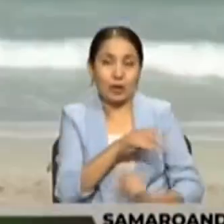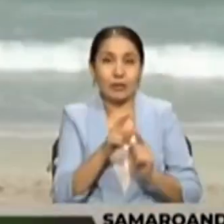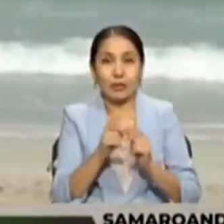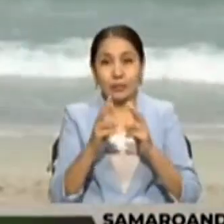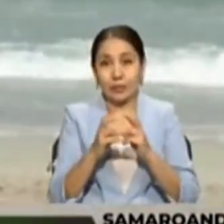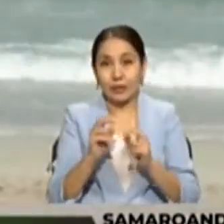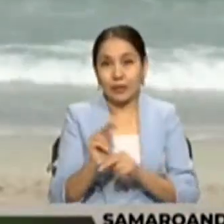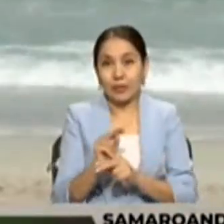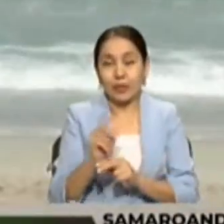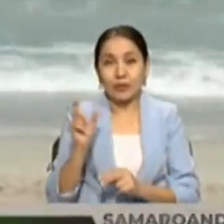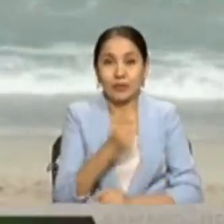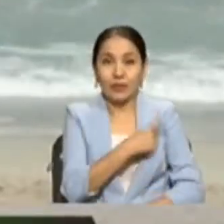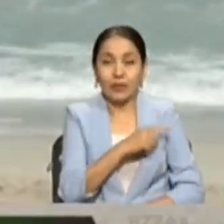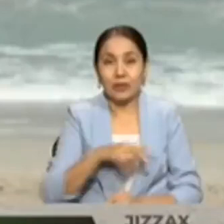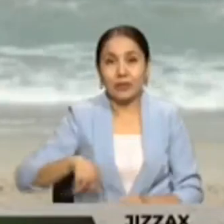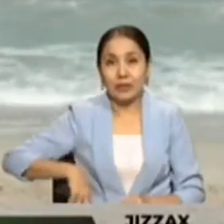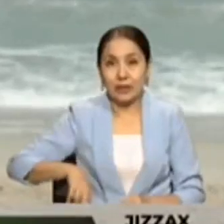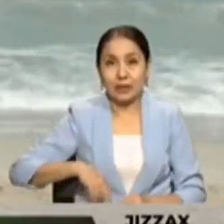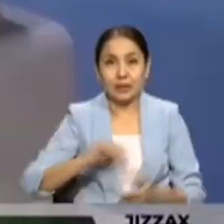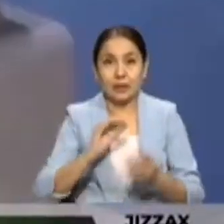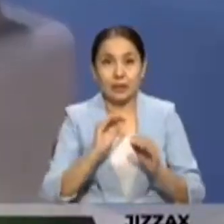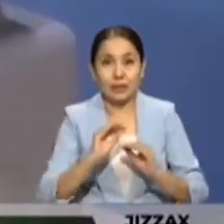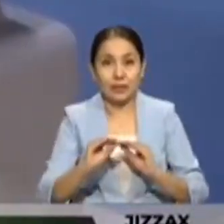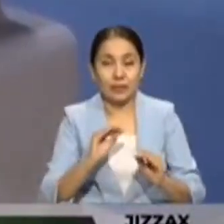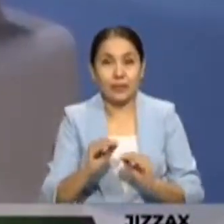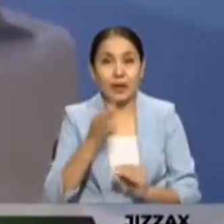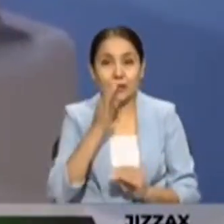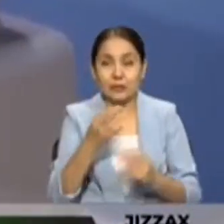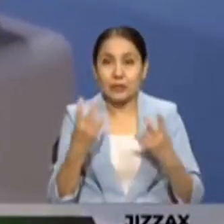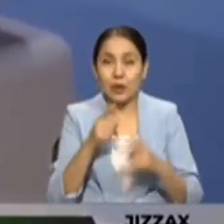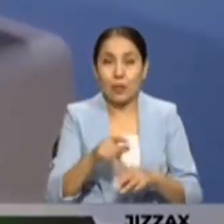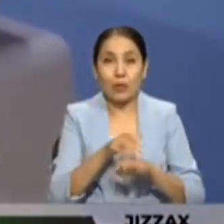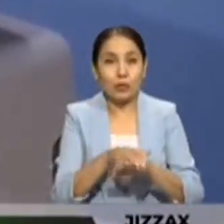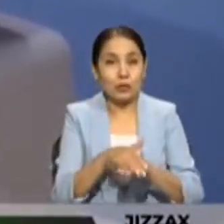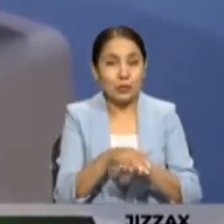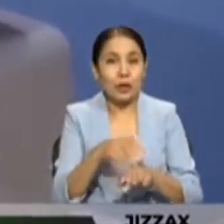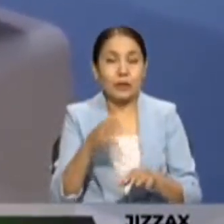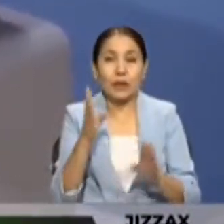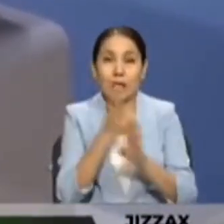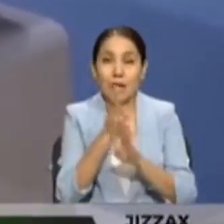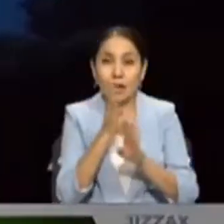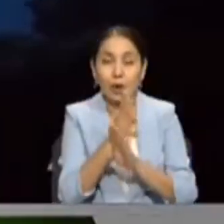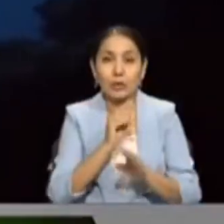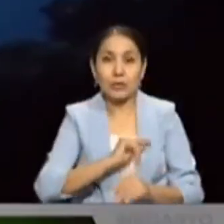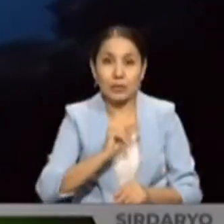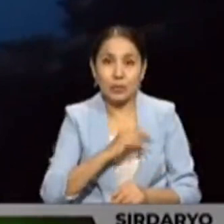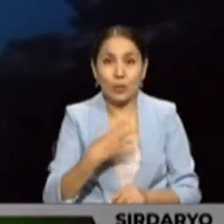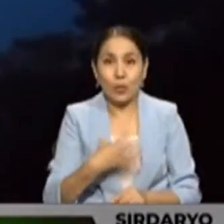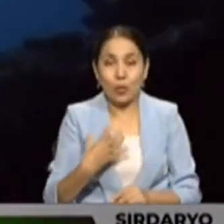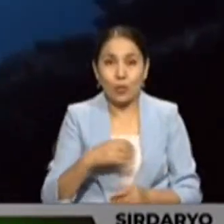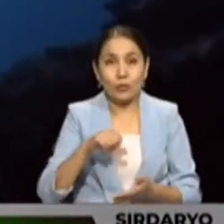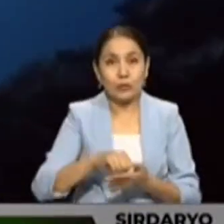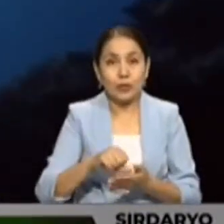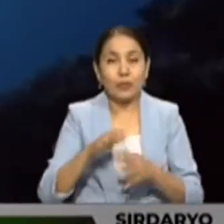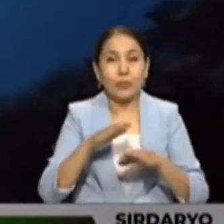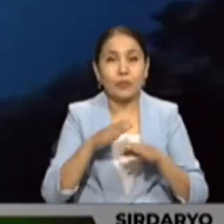toshbaqalarni reabilitatsiya qilish loyihasi direktori Barbara Lang Lenton. Aytishki, toshbaqalar dengiz ekotizimining muhim ishtirokchisidir. Dengiz